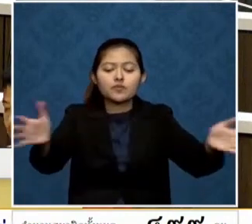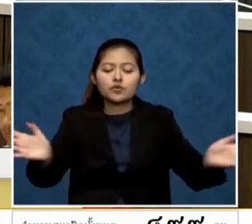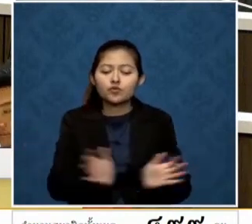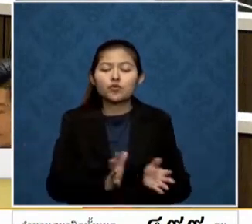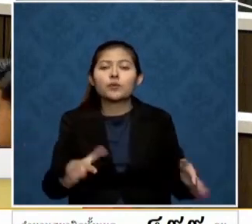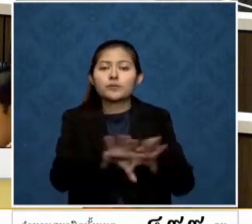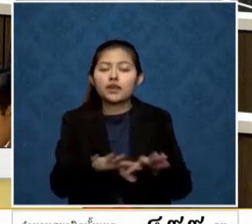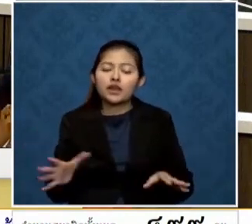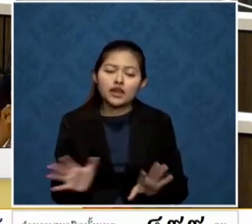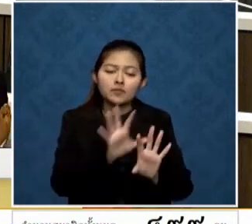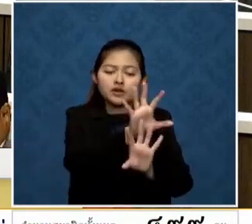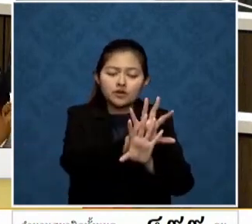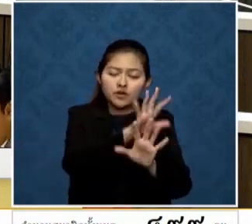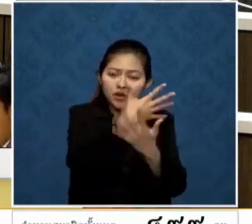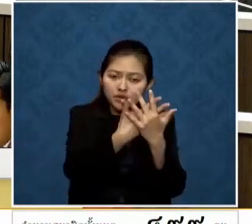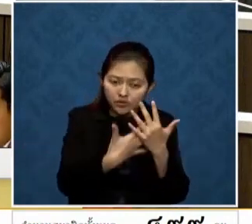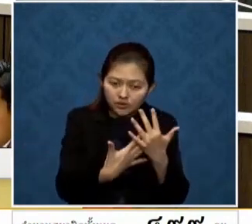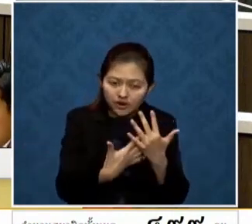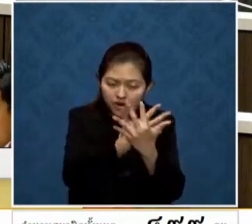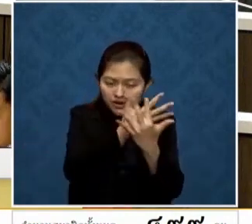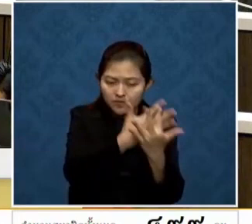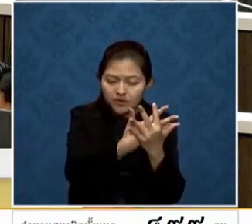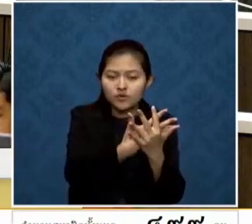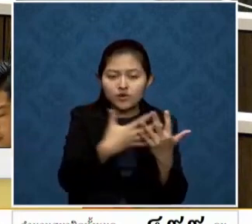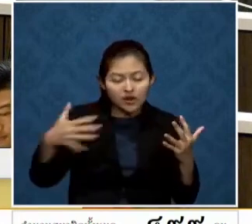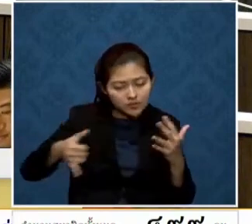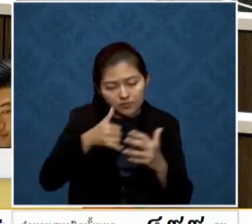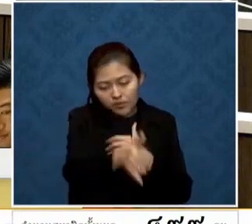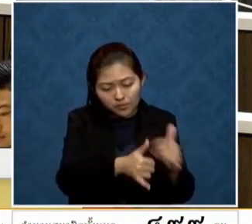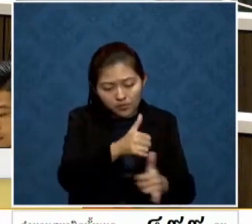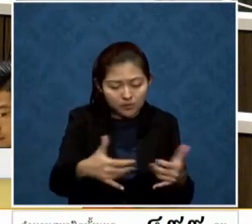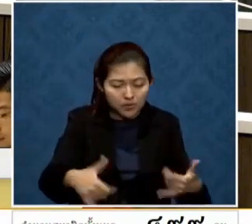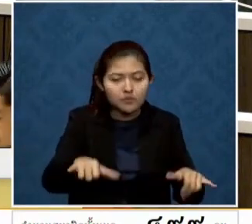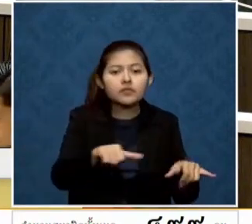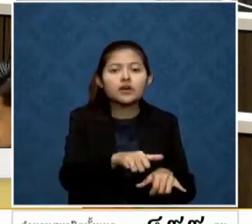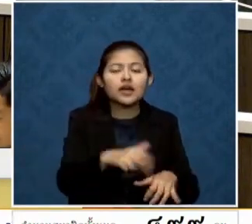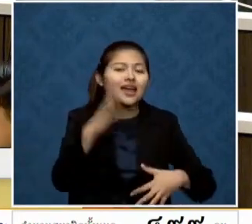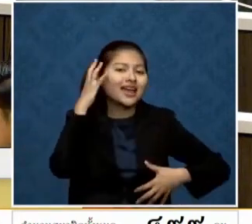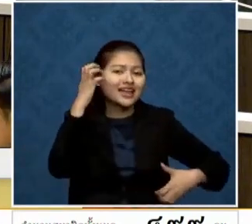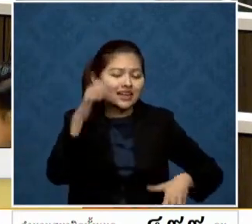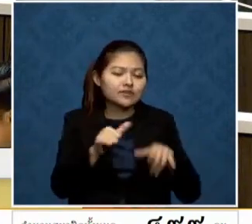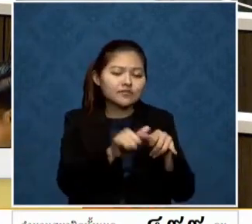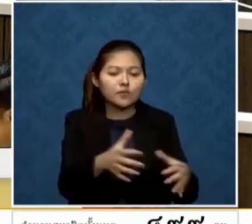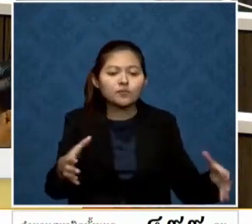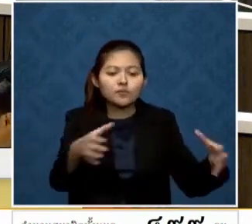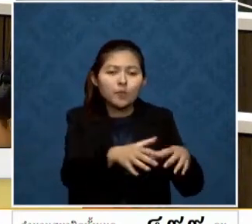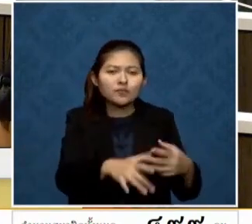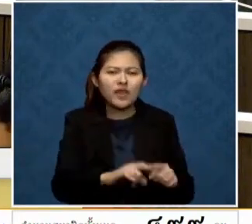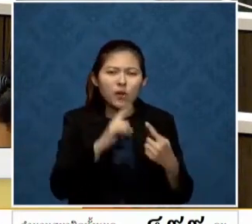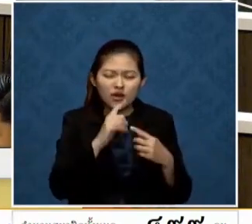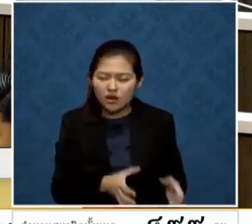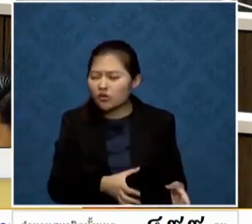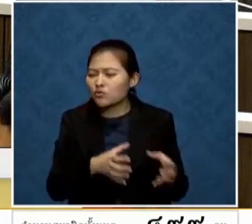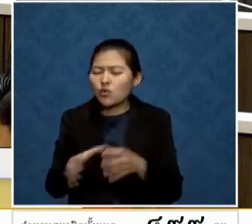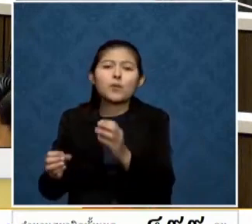พื้นที่ที่เอ่อไม่เกิดอันตรายกับสิ่งแวดล้อมอื่นๆนะครับเพราะถ้าเกิดเราจับลิงจำนวนมากไปไว้ปากแหล่งใด